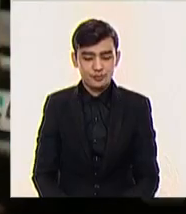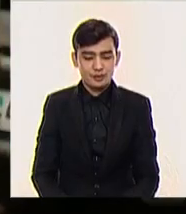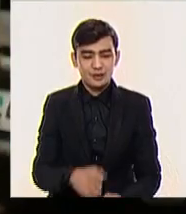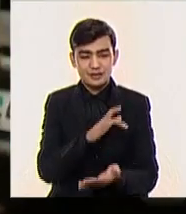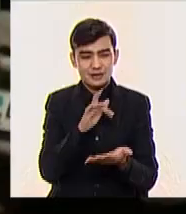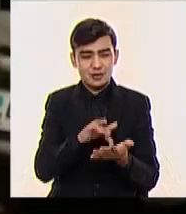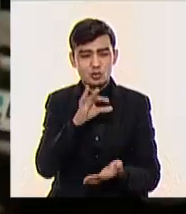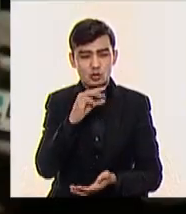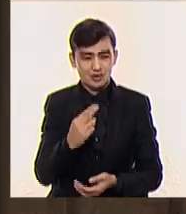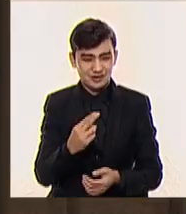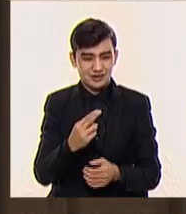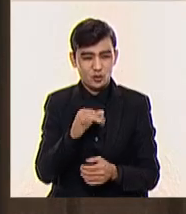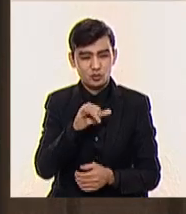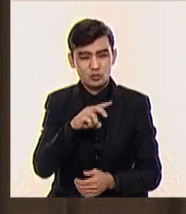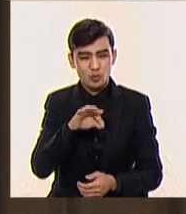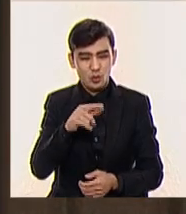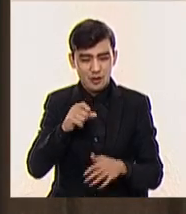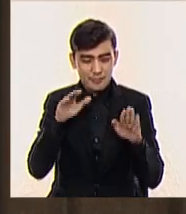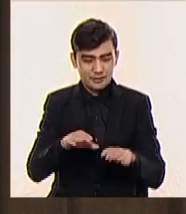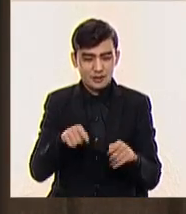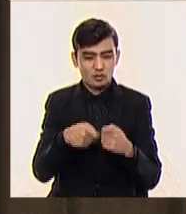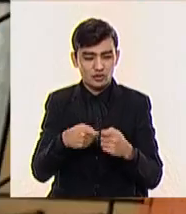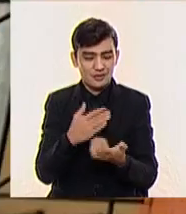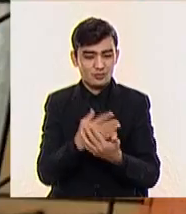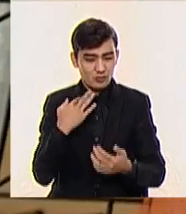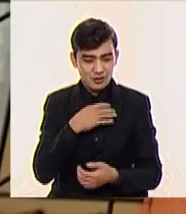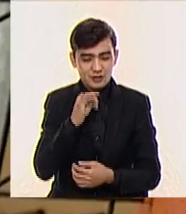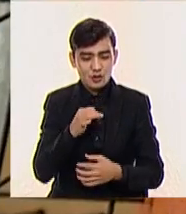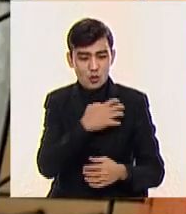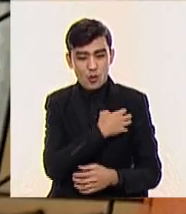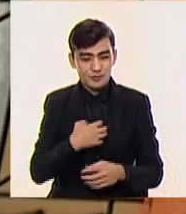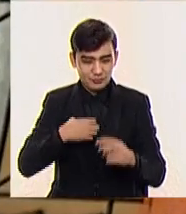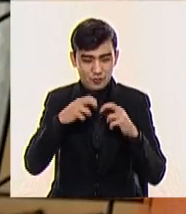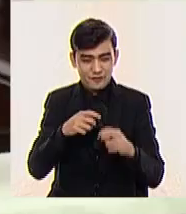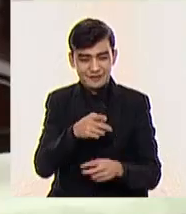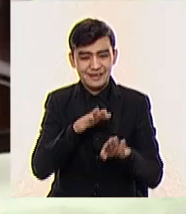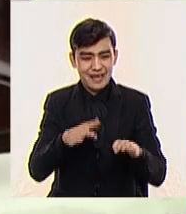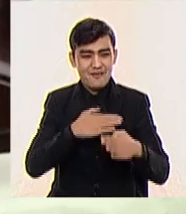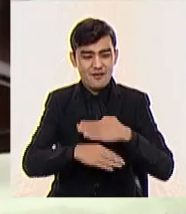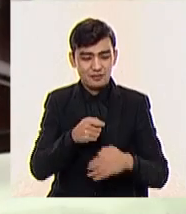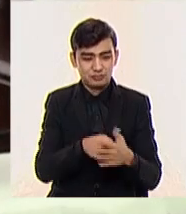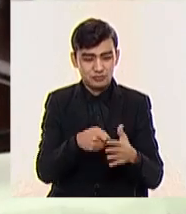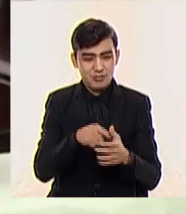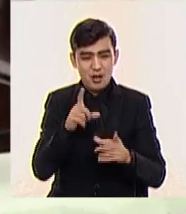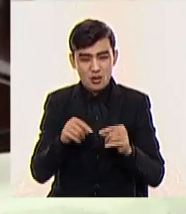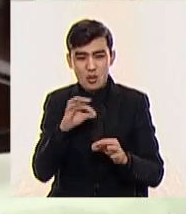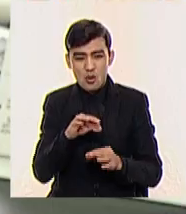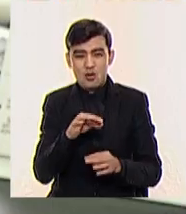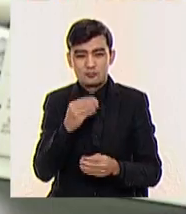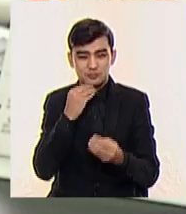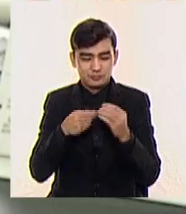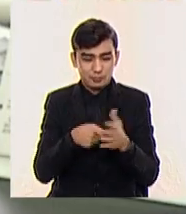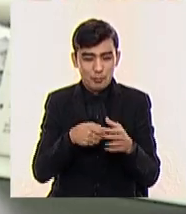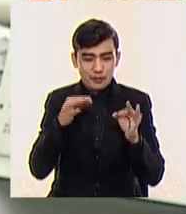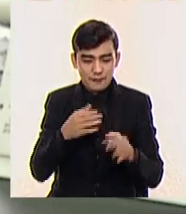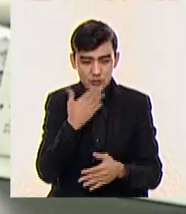Центр социальных услуг «Сеном» фигурирует в отчете о нарушениях. По данным комиссии, здесь детей-инвалидов не кормили молочными продуктами и не